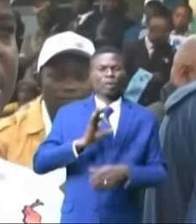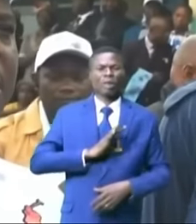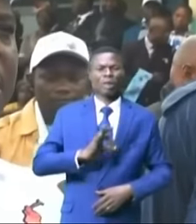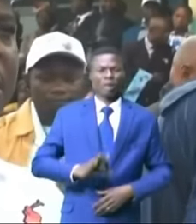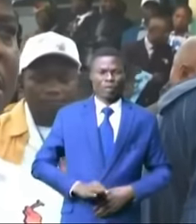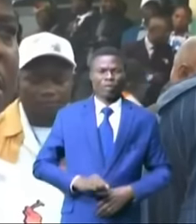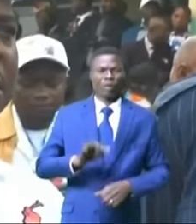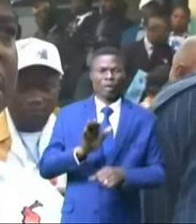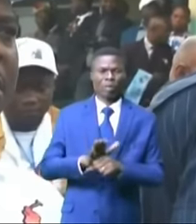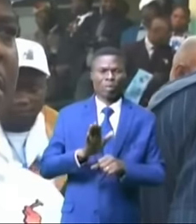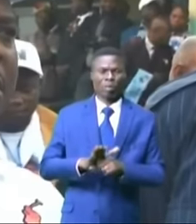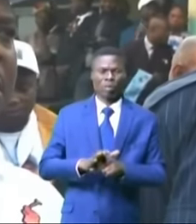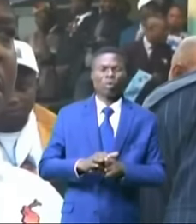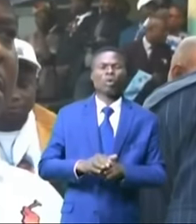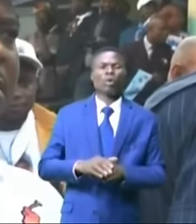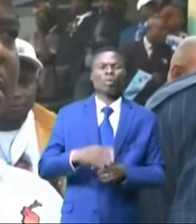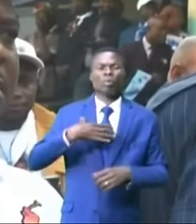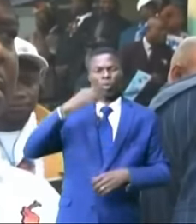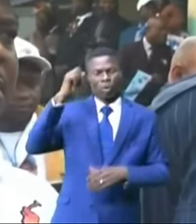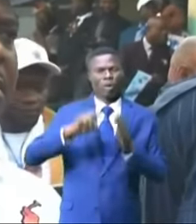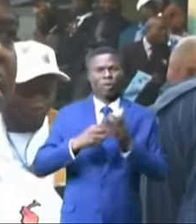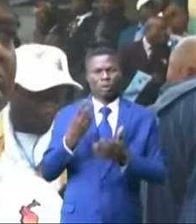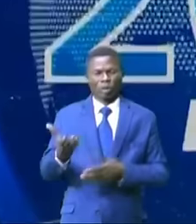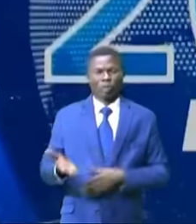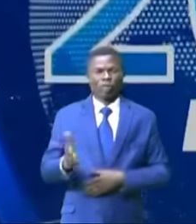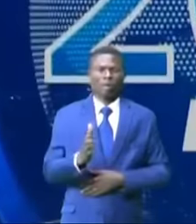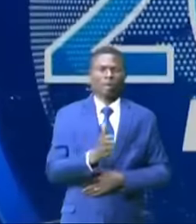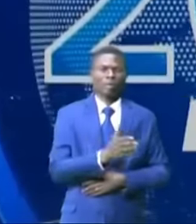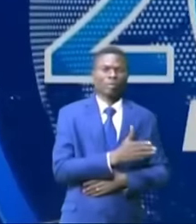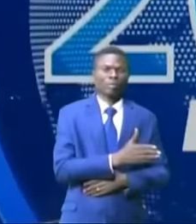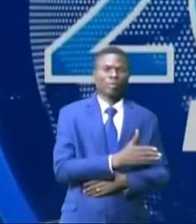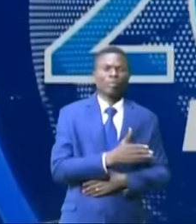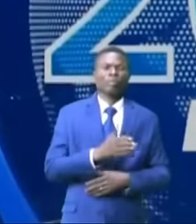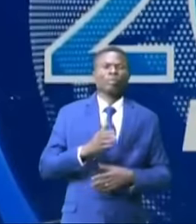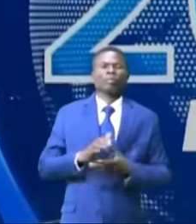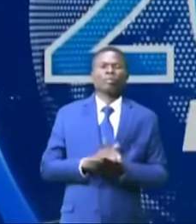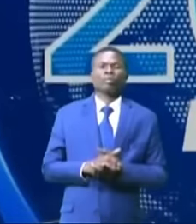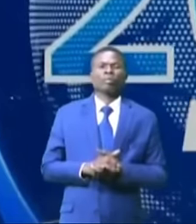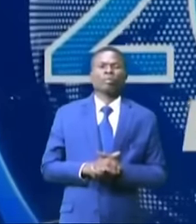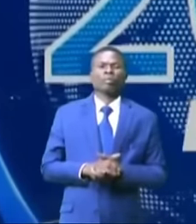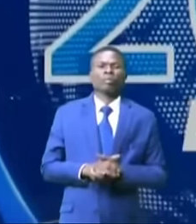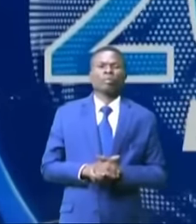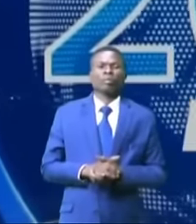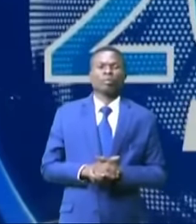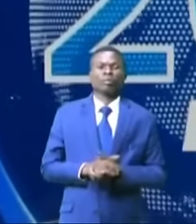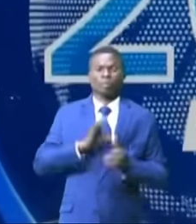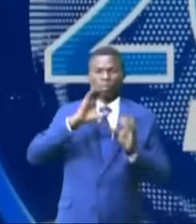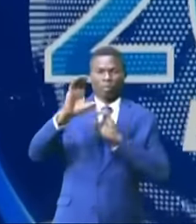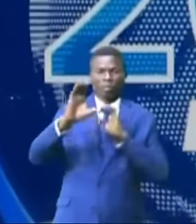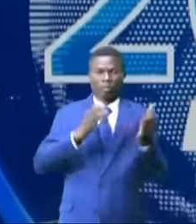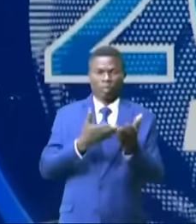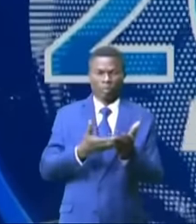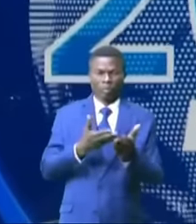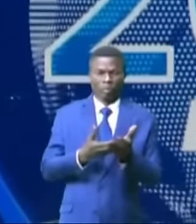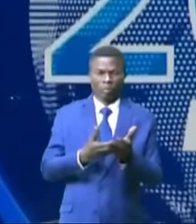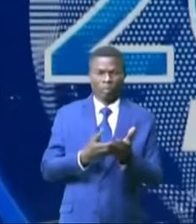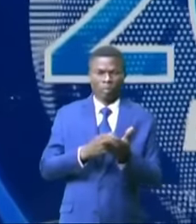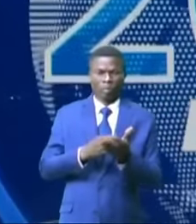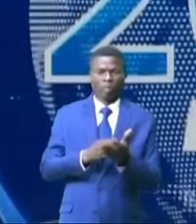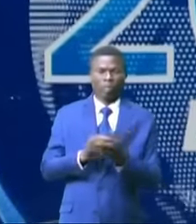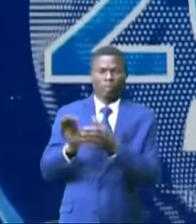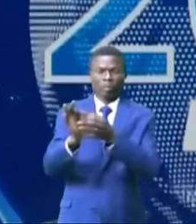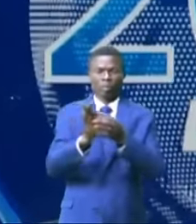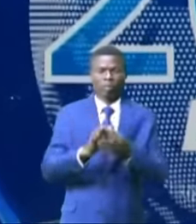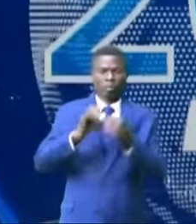majorité importante. Et ce communiqué, dans le cadre de la coordination